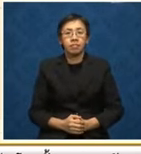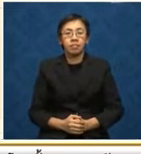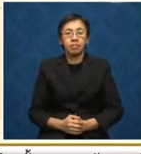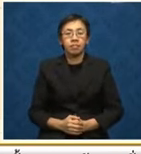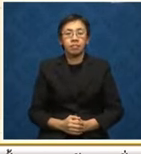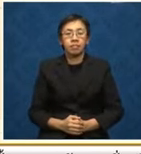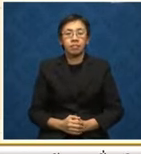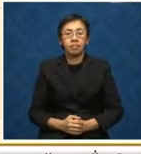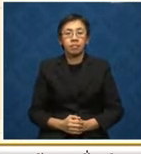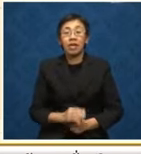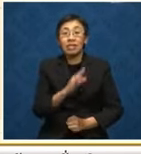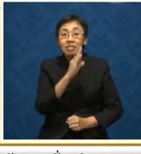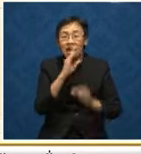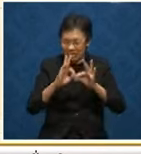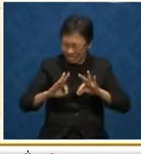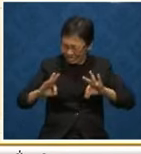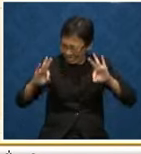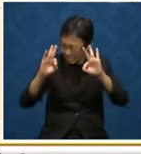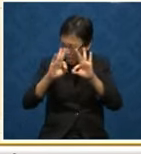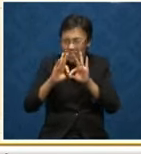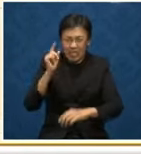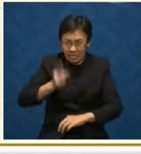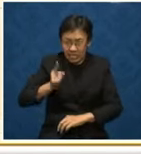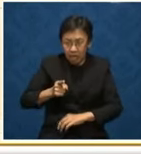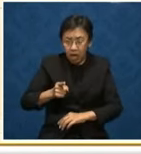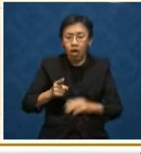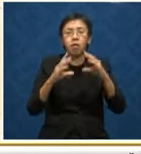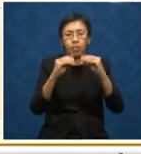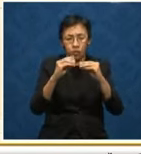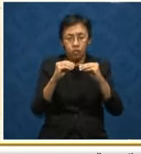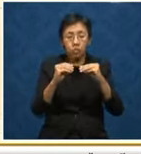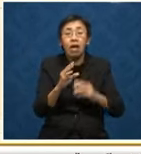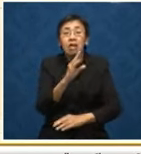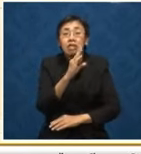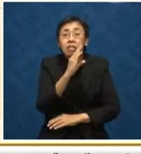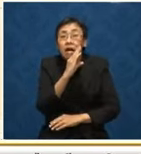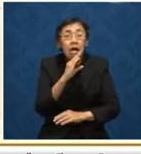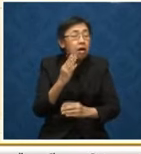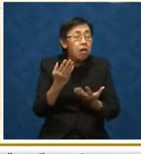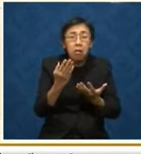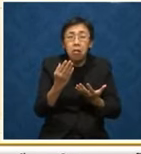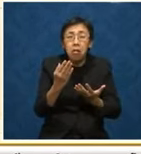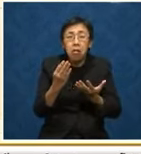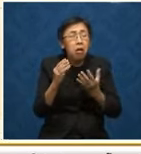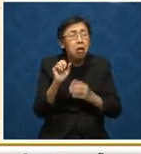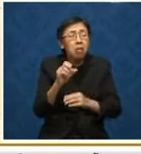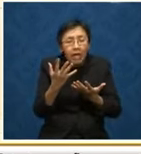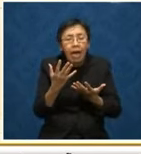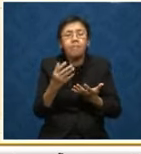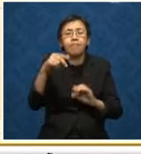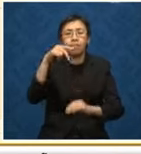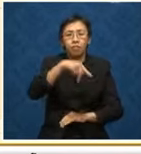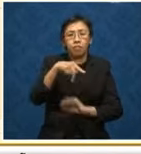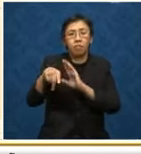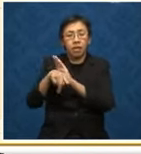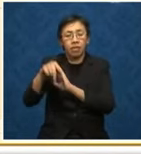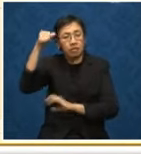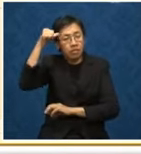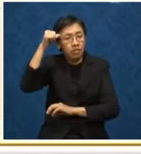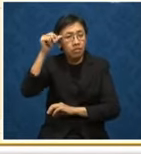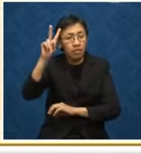ก็ยังบอกว่าถ้าจำเป็นเพิ่มได้ถ้าไม่จำเป็นก็เอา2วันพุธกับพฤหัสครับทีนี้ก็มีเรื่องนึงที่ต้องห